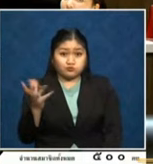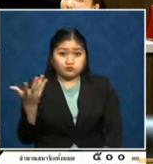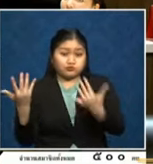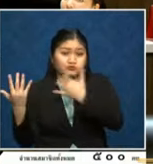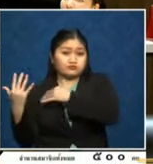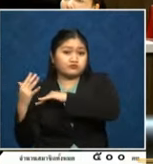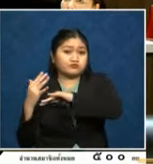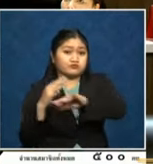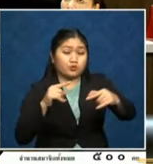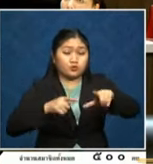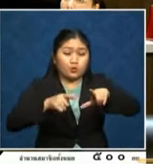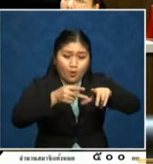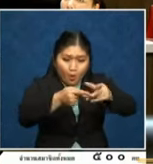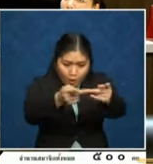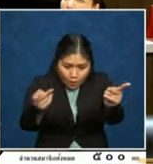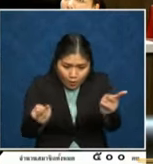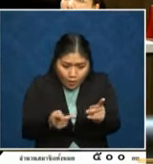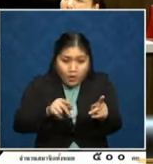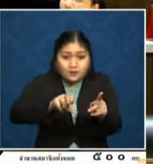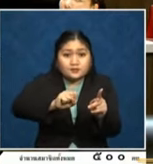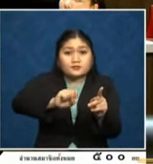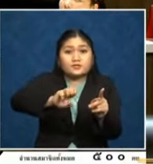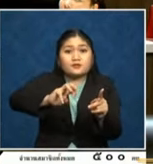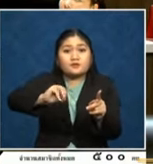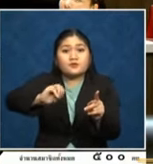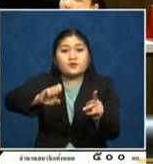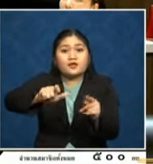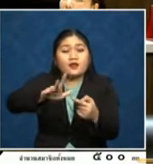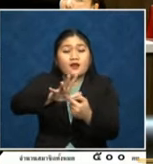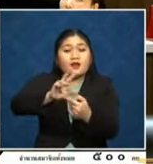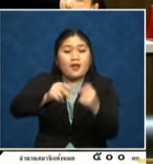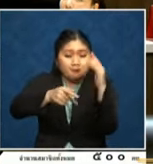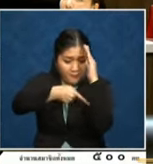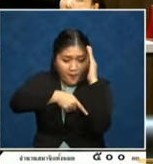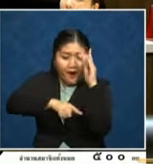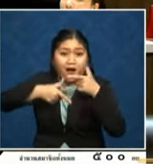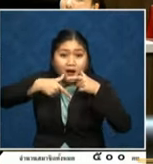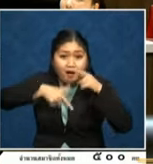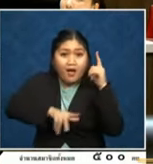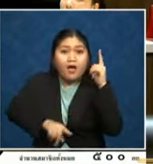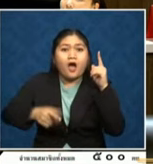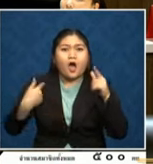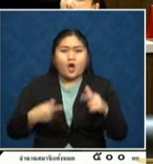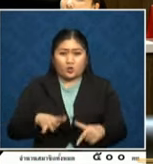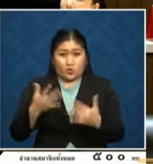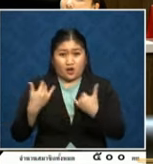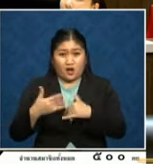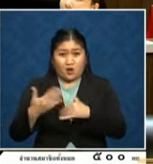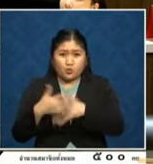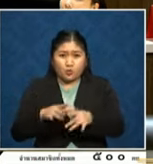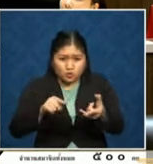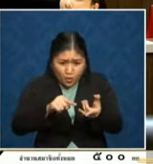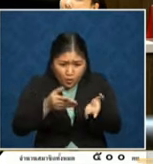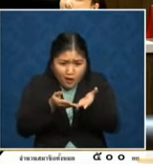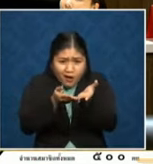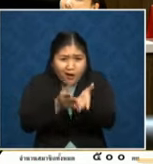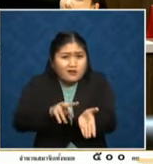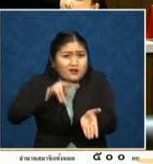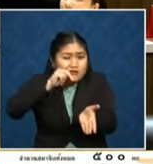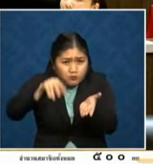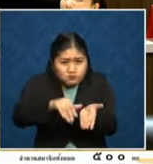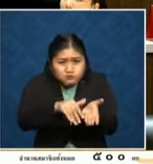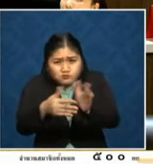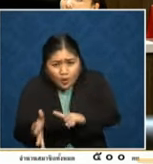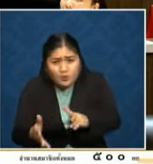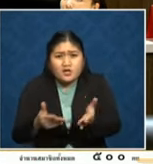ที่หมู่เกาะซิมิลันจังหวัดพังงาวันนึงไม่ต่ำกว่า 3,000 คนค่ะและเมื่อเกิดอุบัติเหตุทางน้ำปัจจุบันมีเรือพยาบาลเพียง